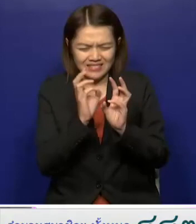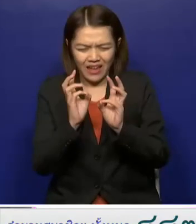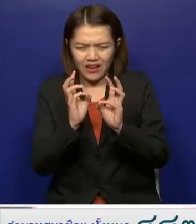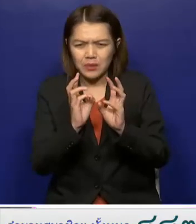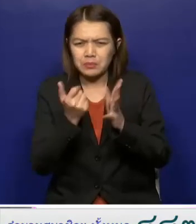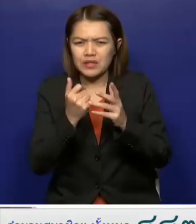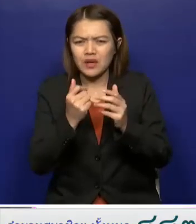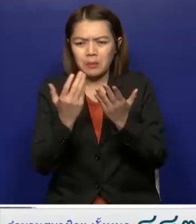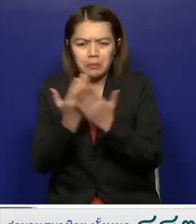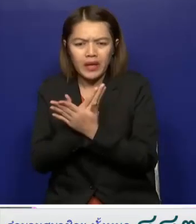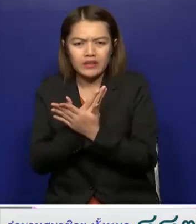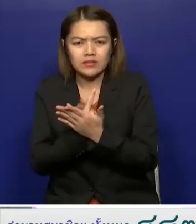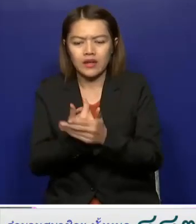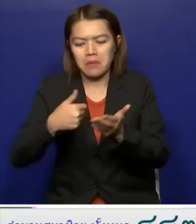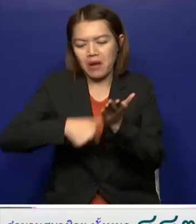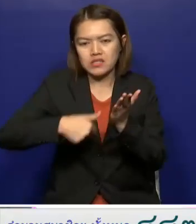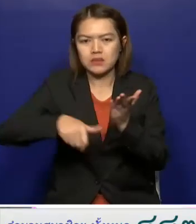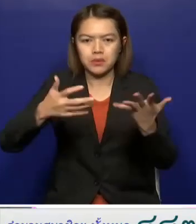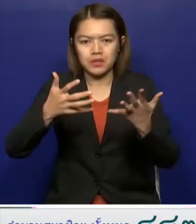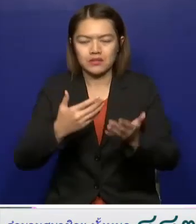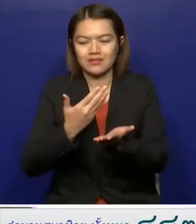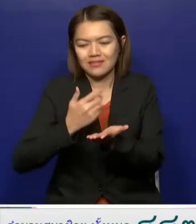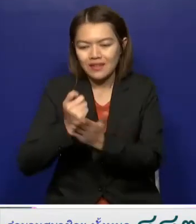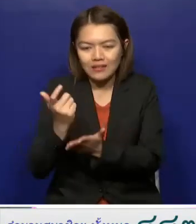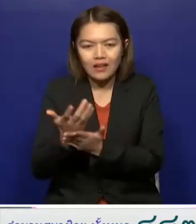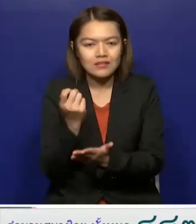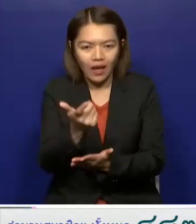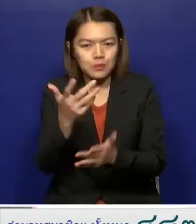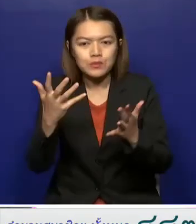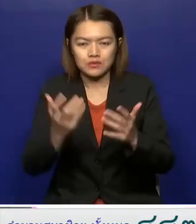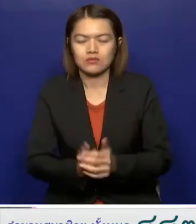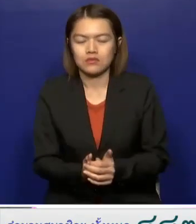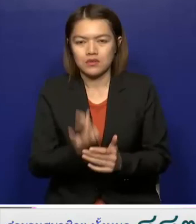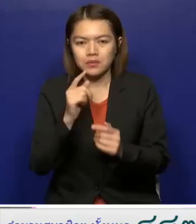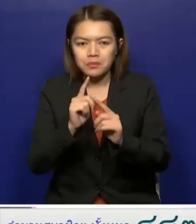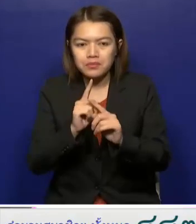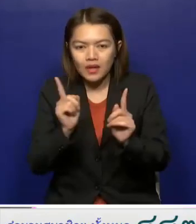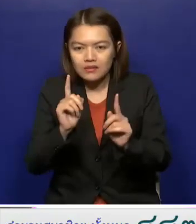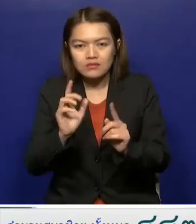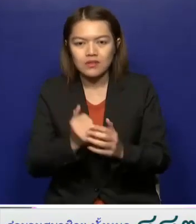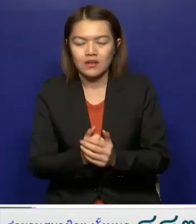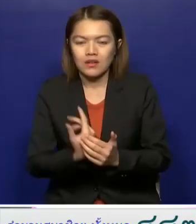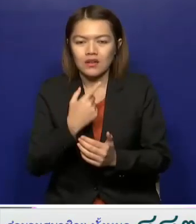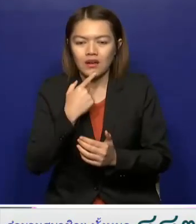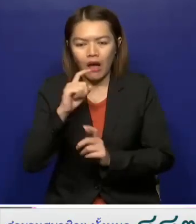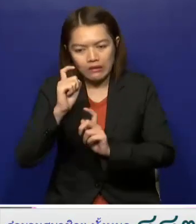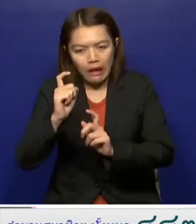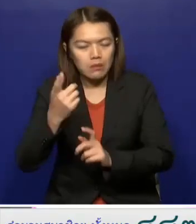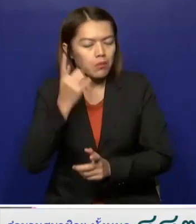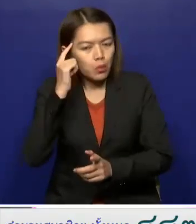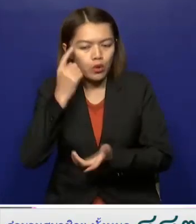ภาษีครับสารอื่นไม่ได้เสียภาษีสารอื่นยังไม่เป็นการยืนยันชัดเจนว่าจะเป็นอันตรายกับมนุษย์หรือ